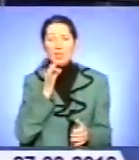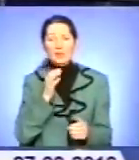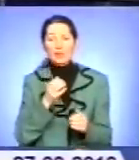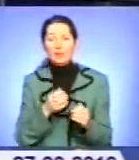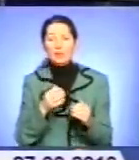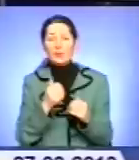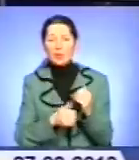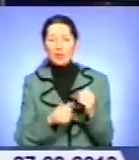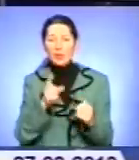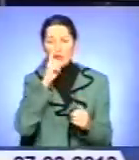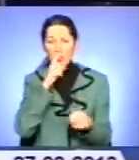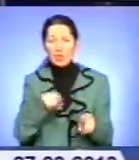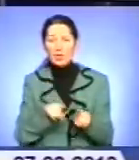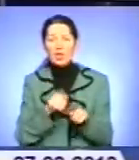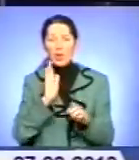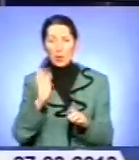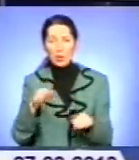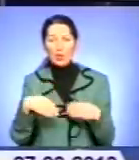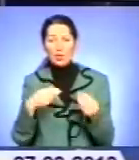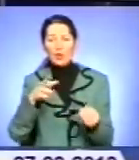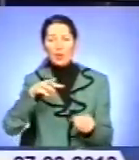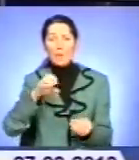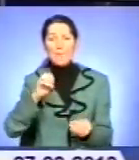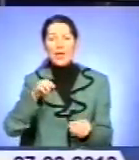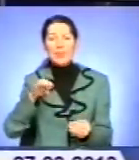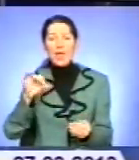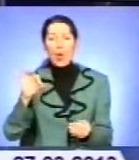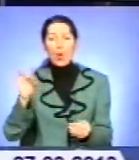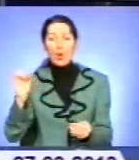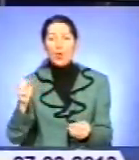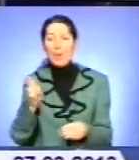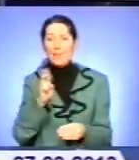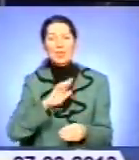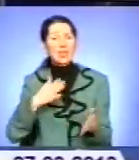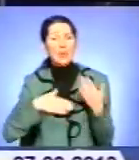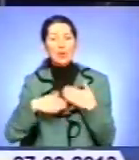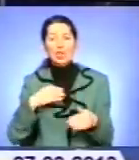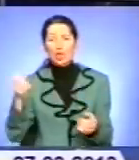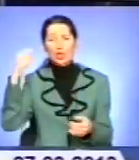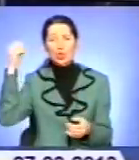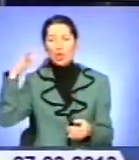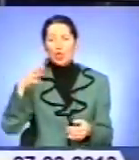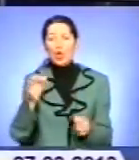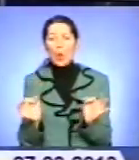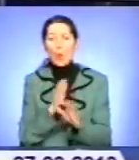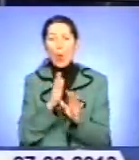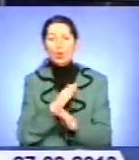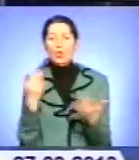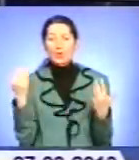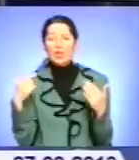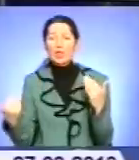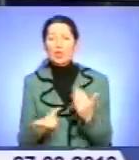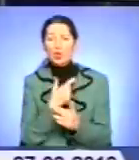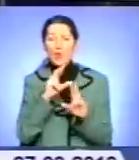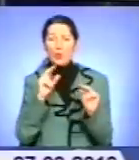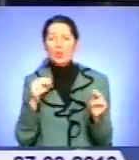Такий невтішний прогноз дають метеорологи. Березень не потішить нас сонячною погодою. На вихідні знову обіцяють мокрий